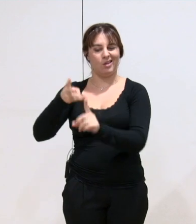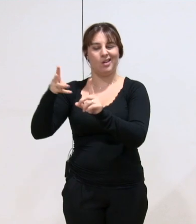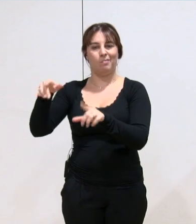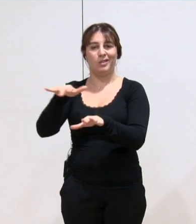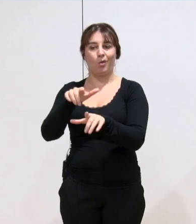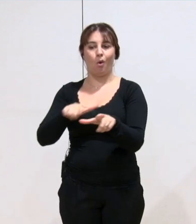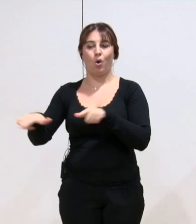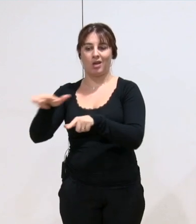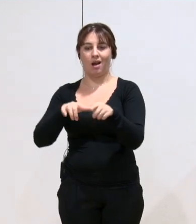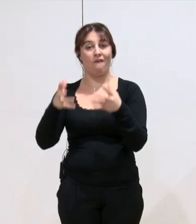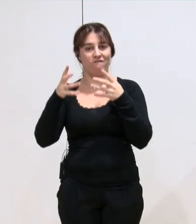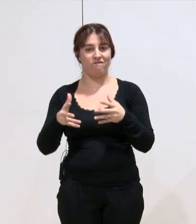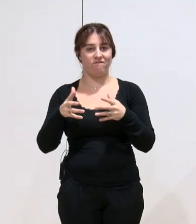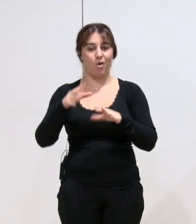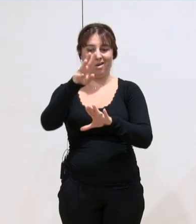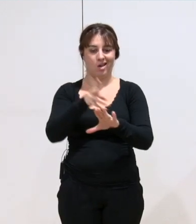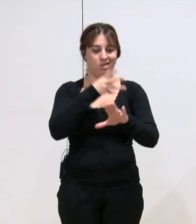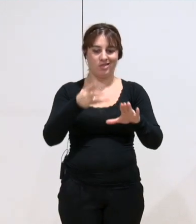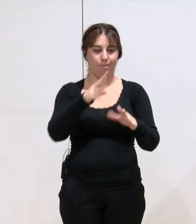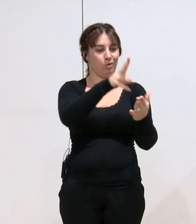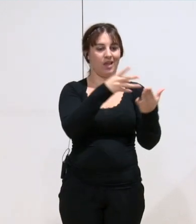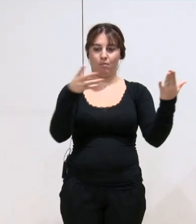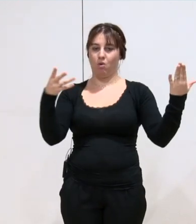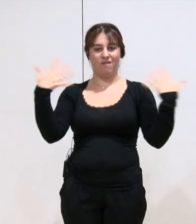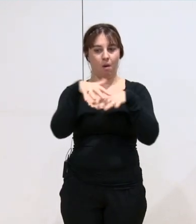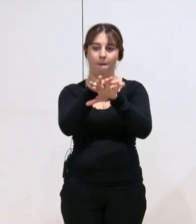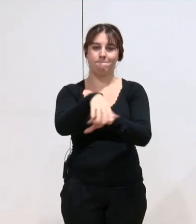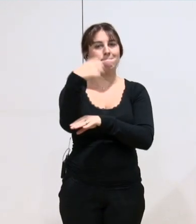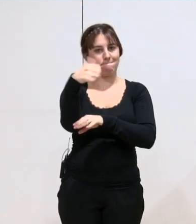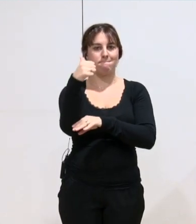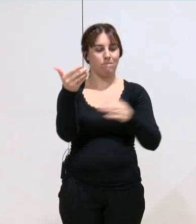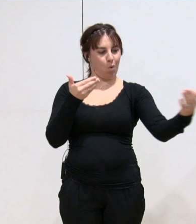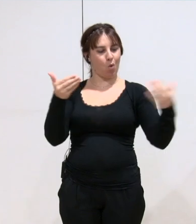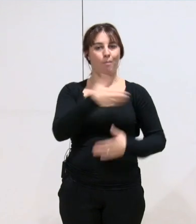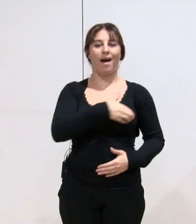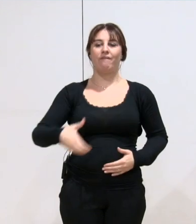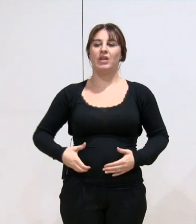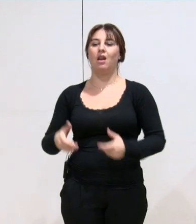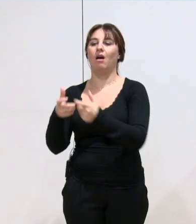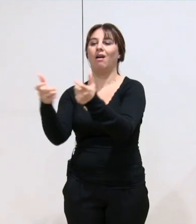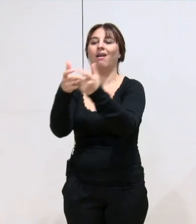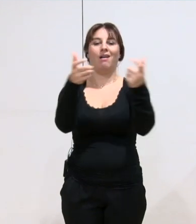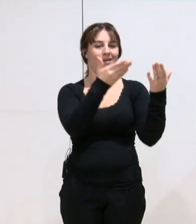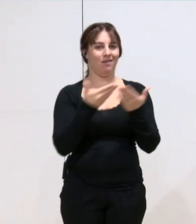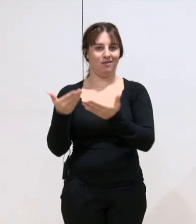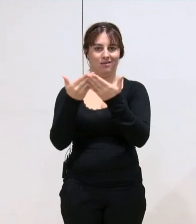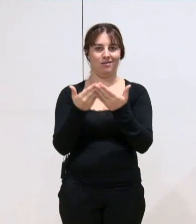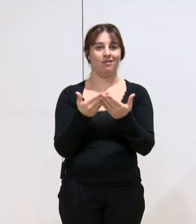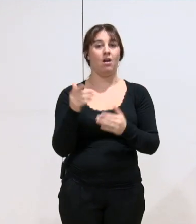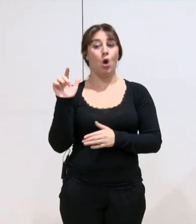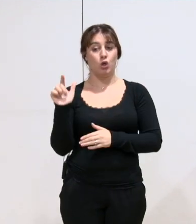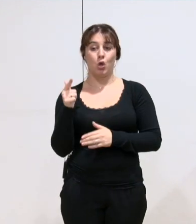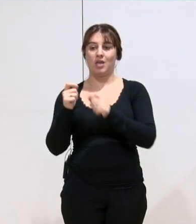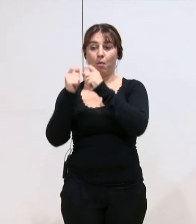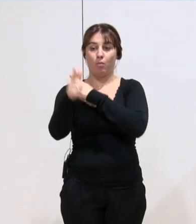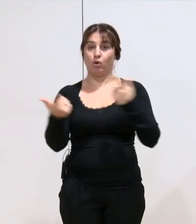une grille de lecture commune entre chaque satellite et la ville. Et la conclusion principale, aucun autre double remboursement n'a